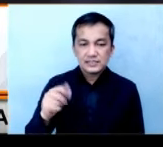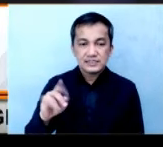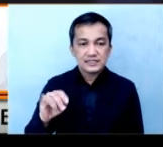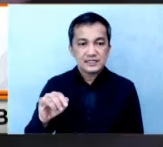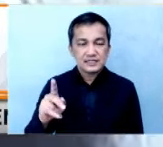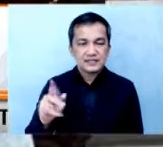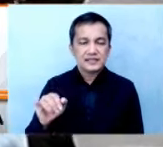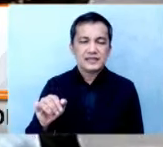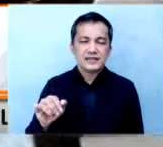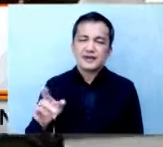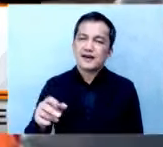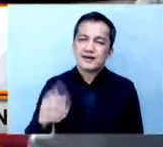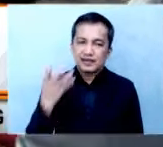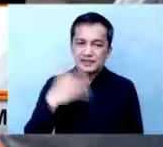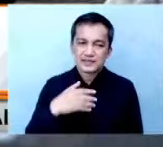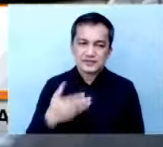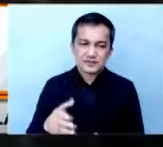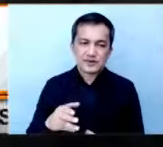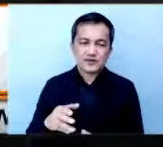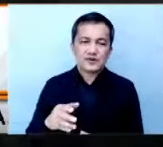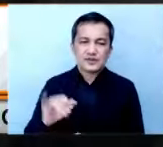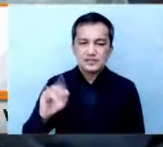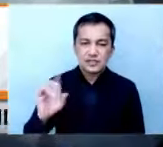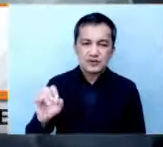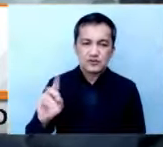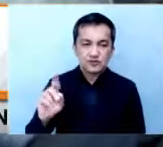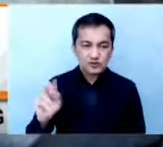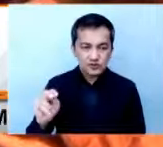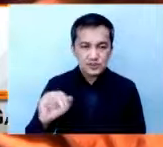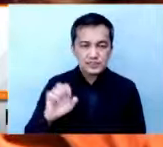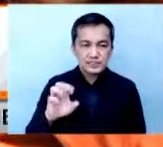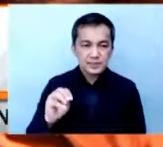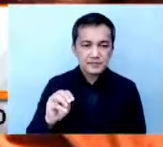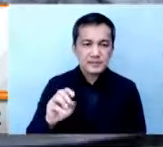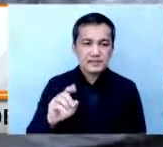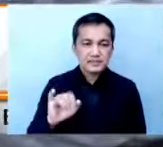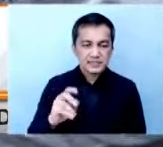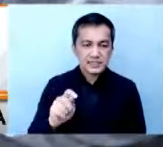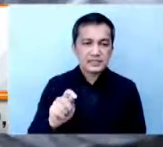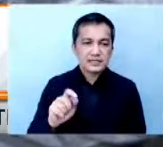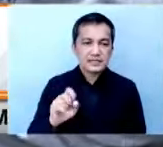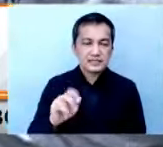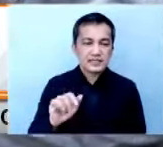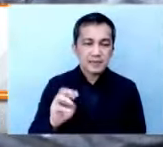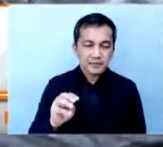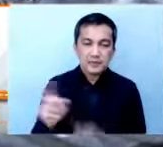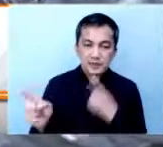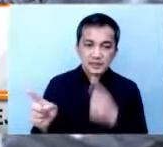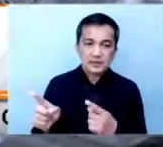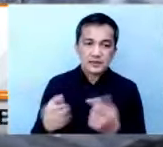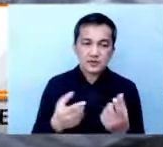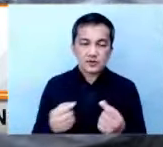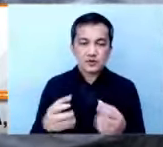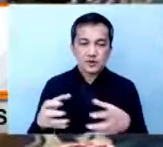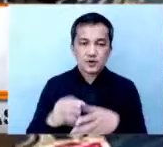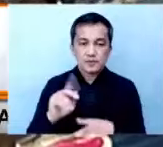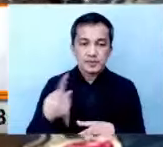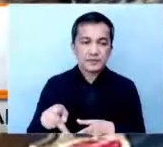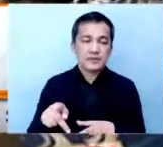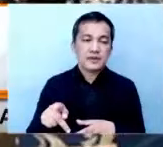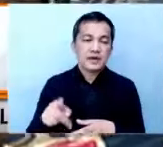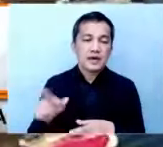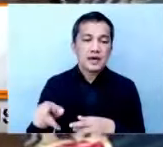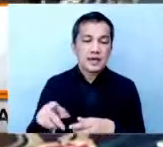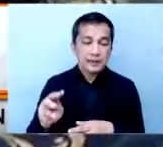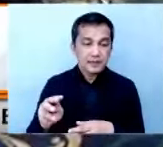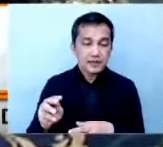Hugot songs ni na Jello, Don, Jem, Jet at Zell na bumubuo ng OPM Indie Pop Alternative Rock